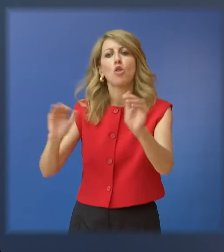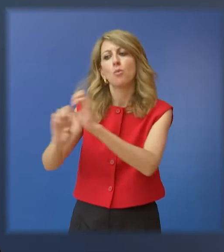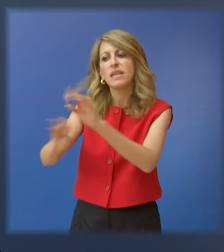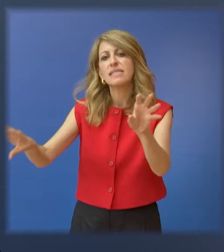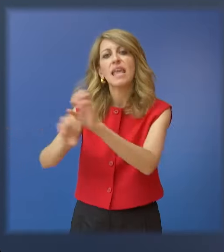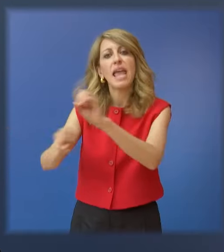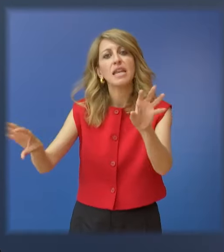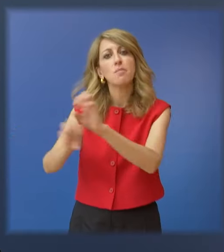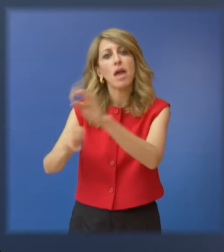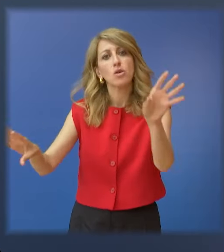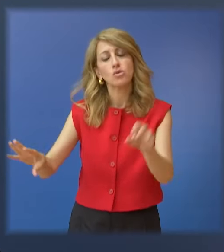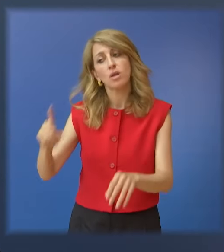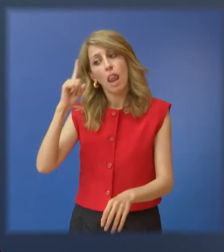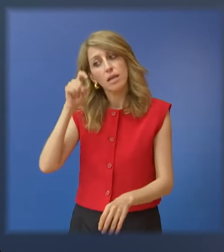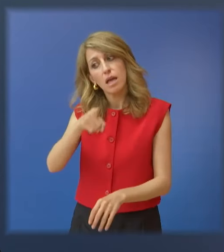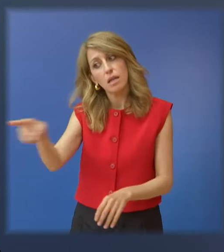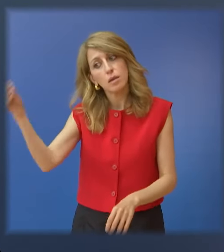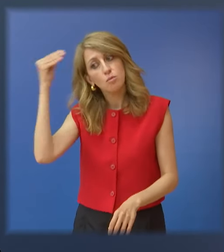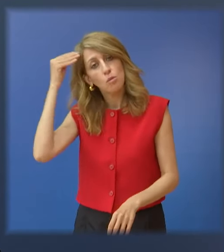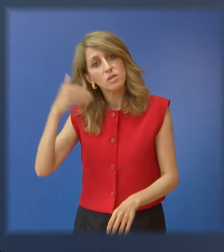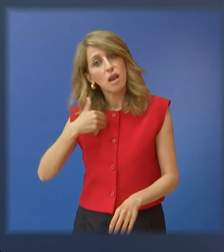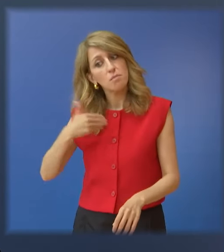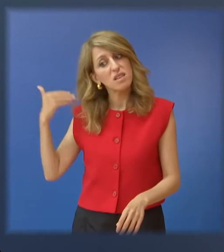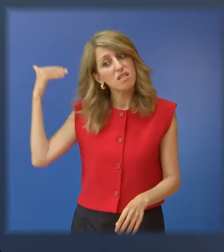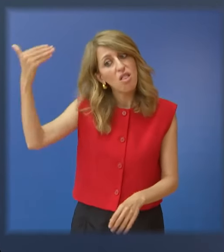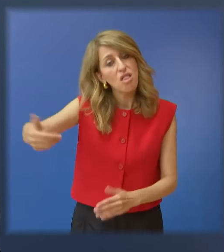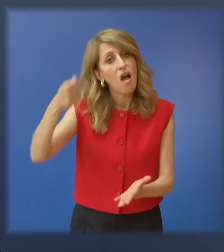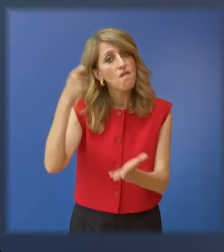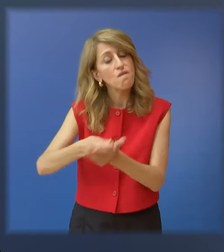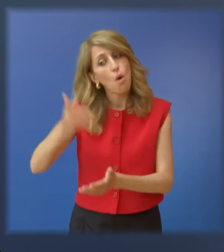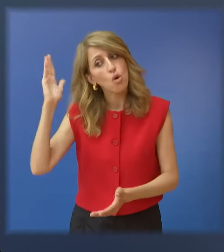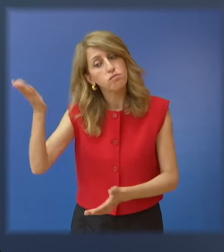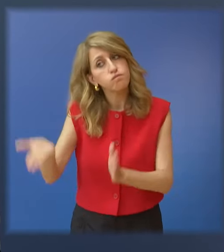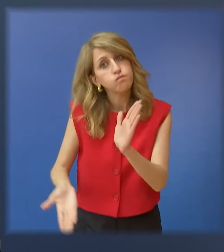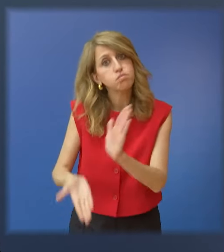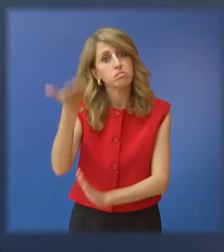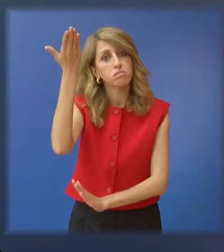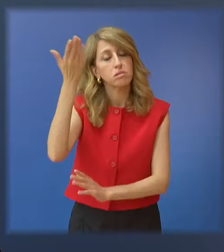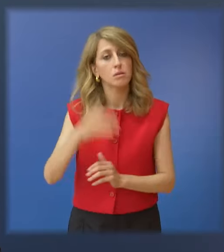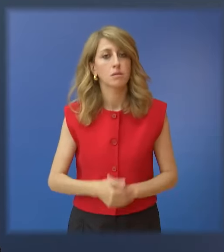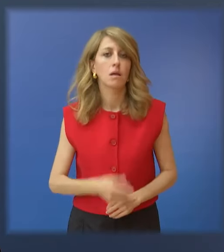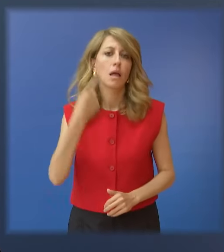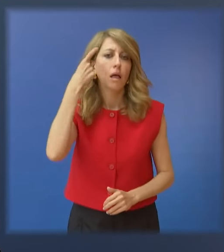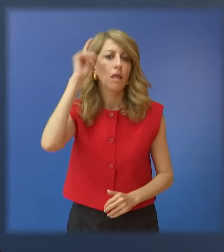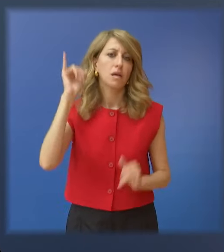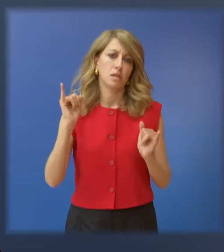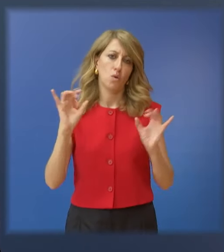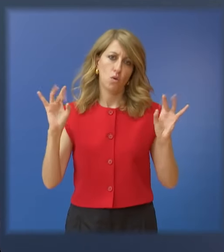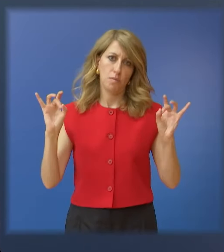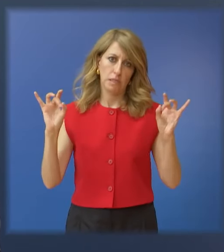στελεχών δεν γνωρίζω κάτι περισσότερο ούτε μπορώ να κάνω κάποιο σχόλιο αν υπάρξει κάτι θα το μάθεται